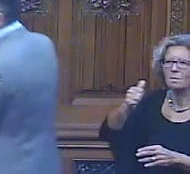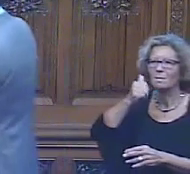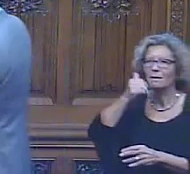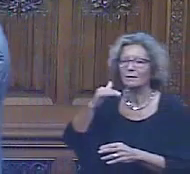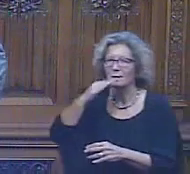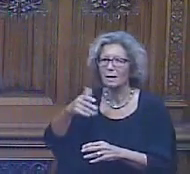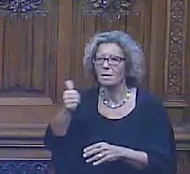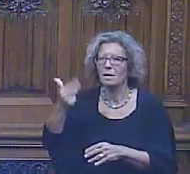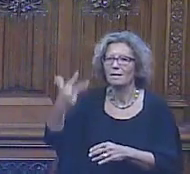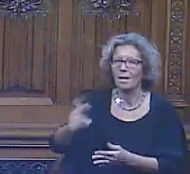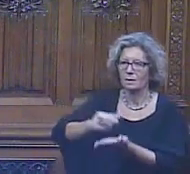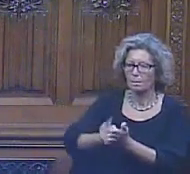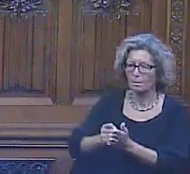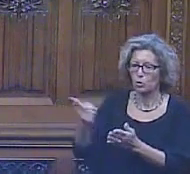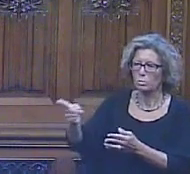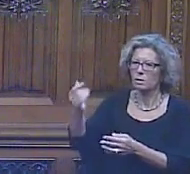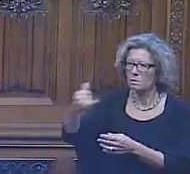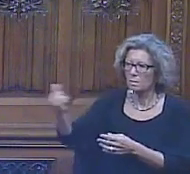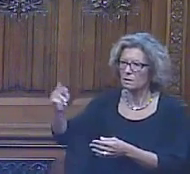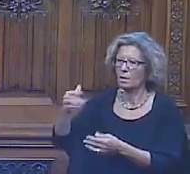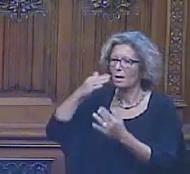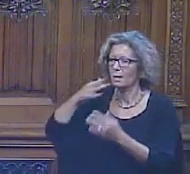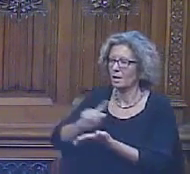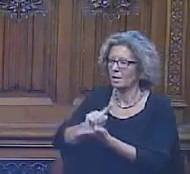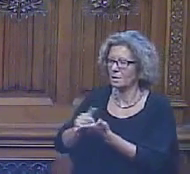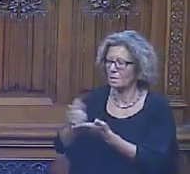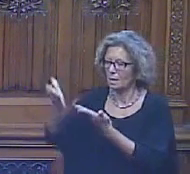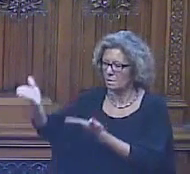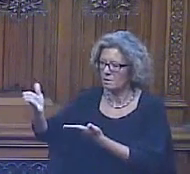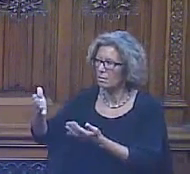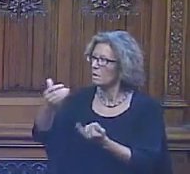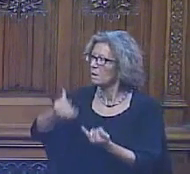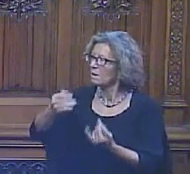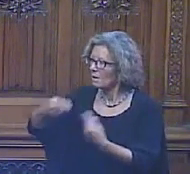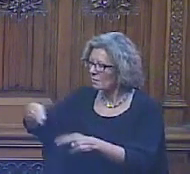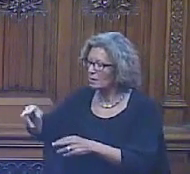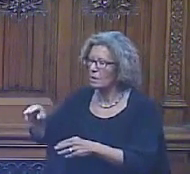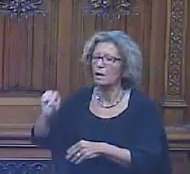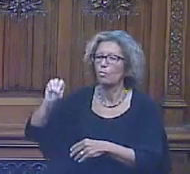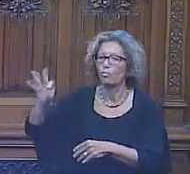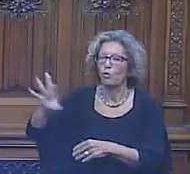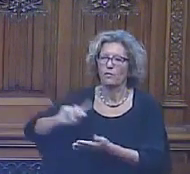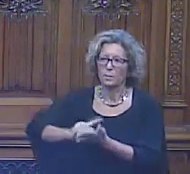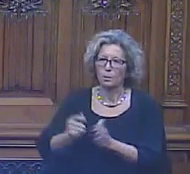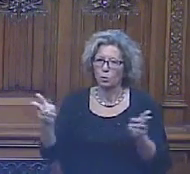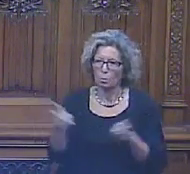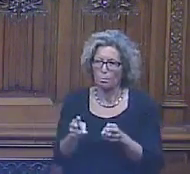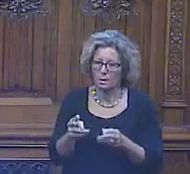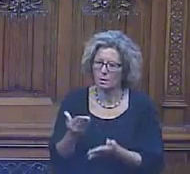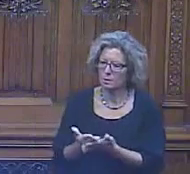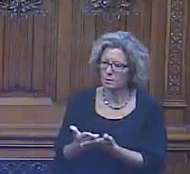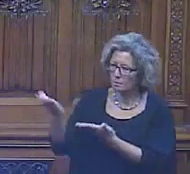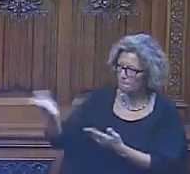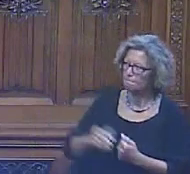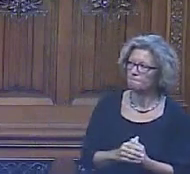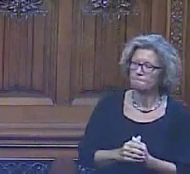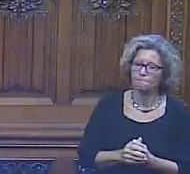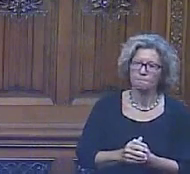jeder Fraktion 30 Minuten die Redezeit beträgt und jeder weitere Redner ist mit 15 Minuten begrenzt. Bitte,